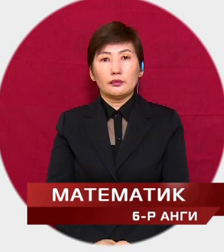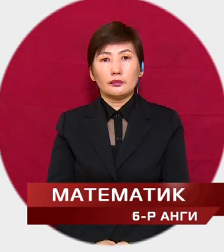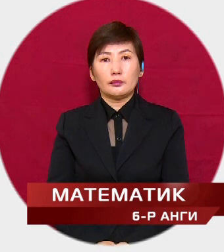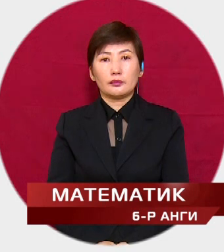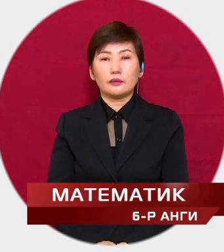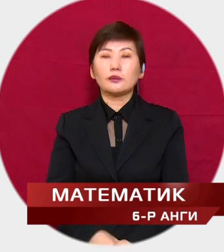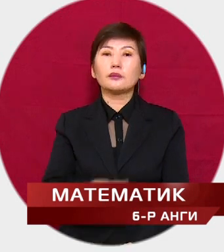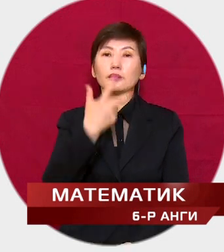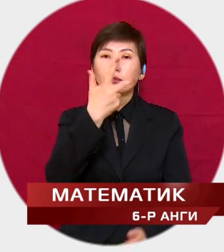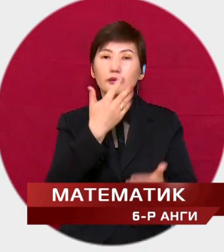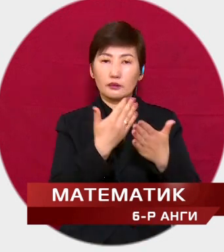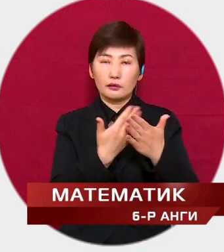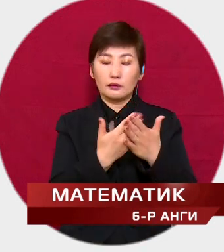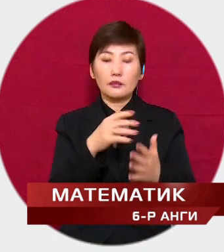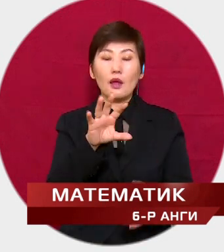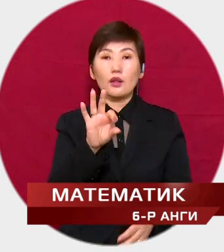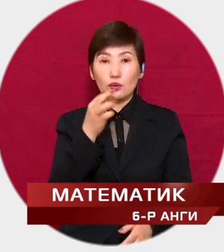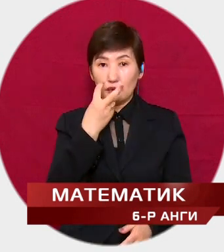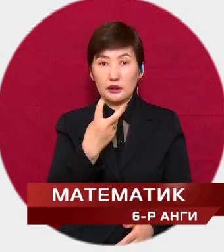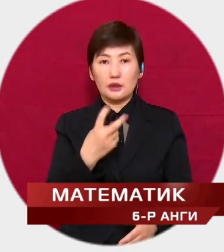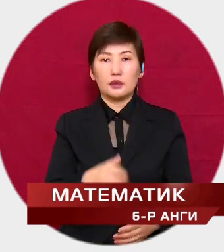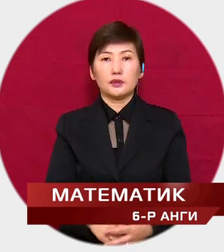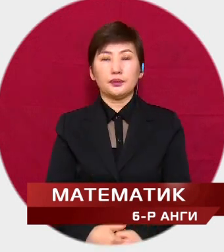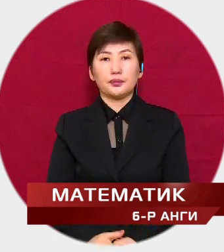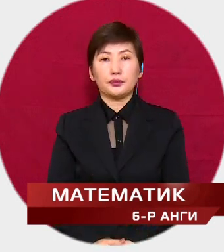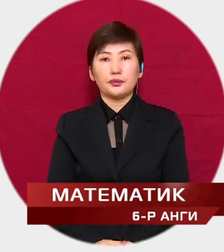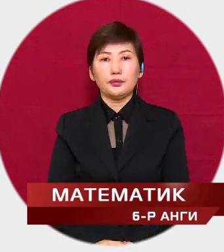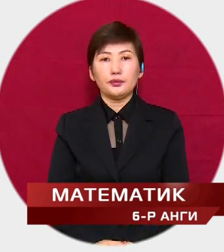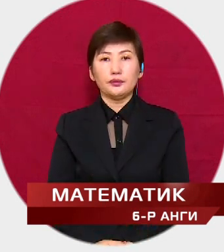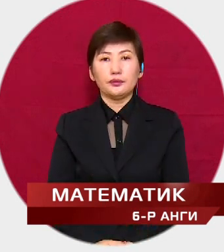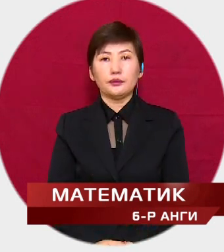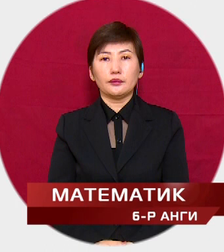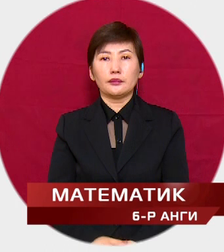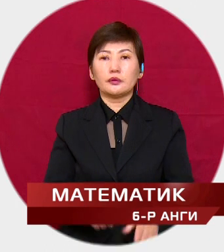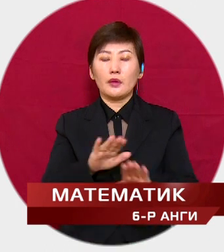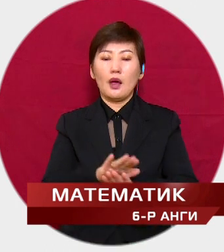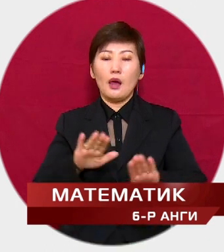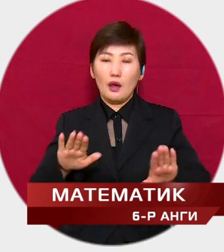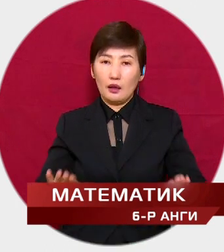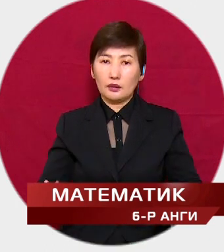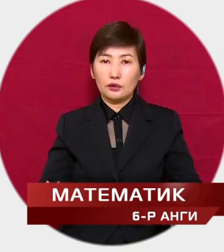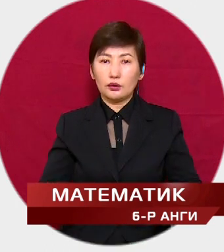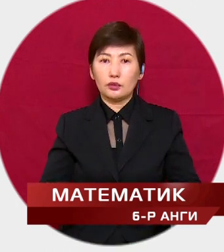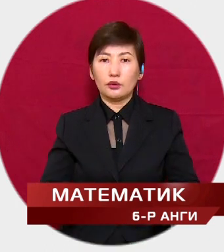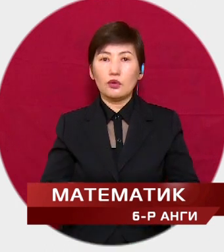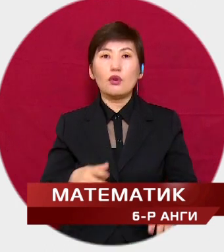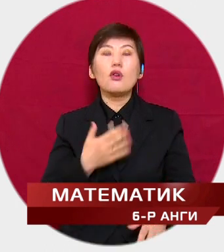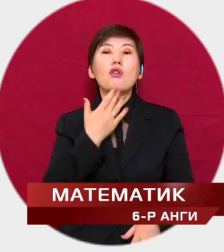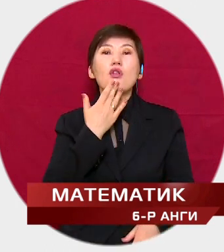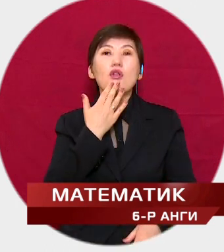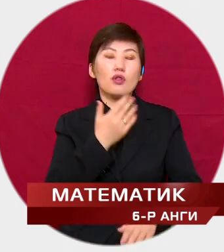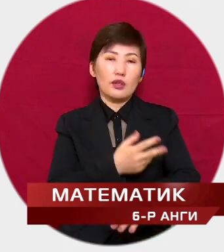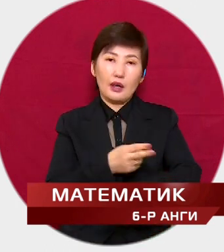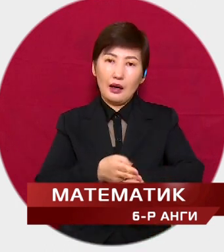За 3 дугаар жишээг авч үзье. За ангийн сурагчдын өнгийн харандааны